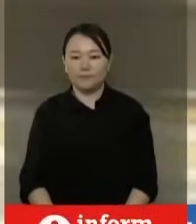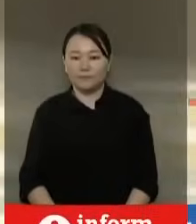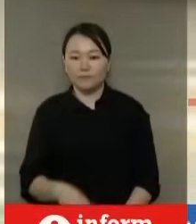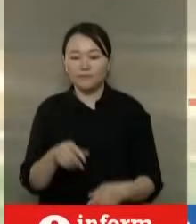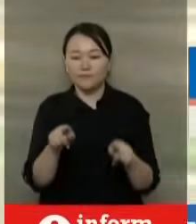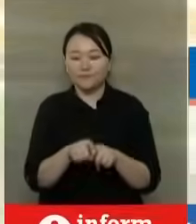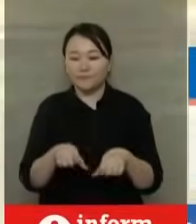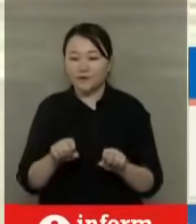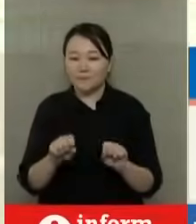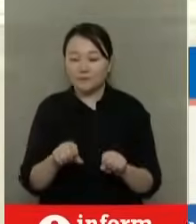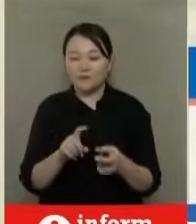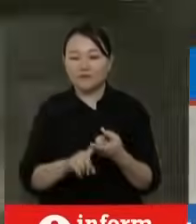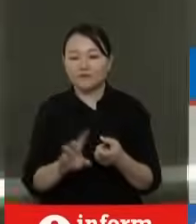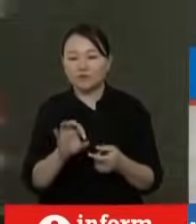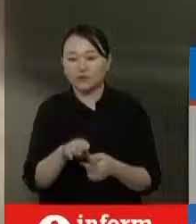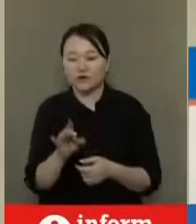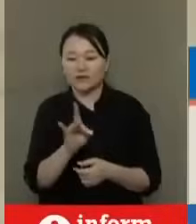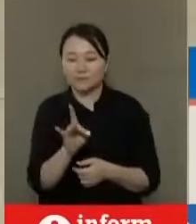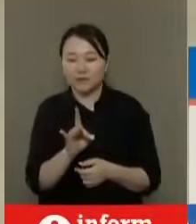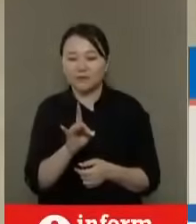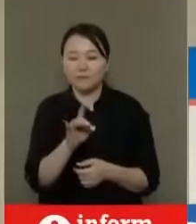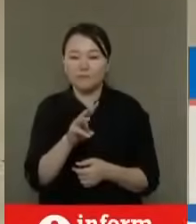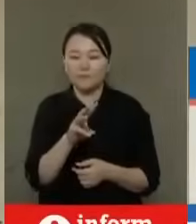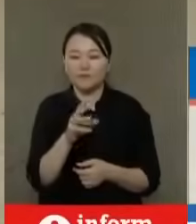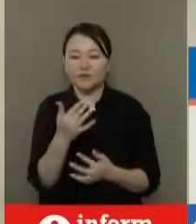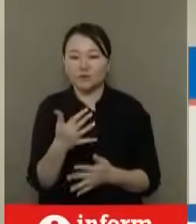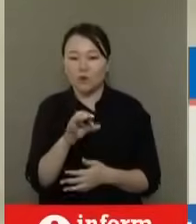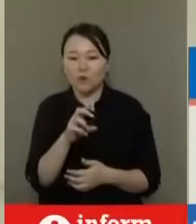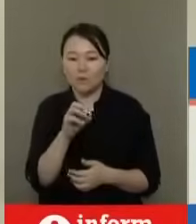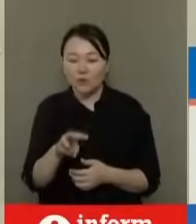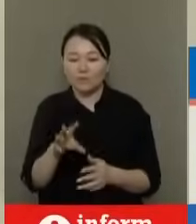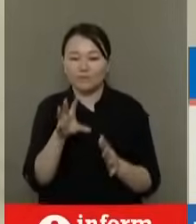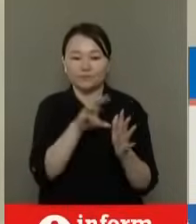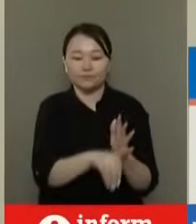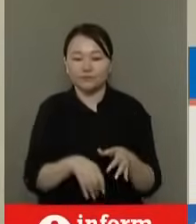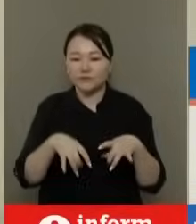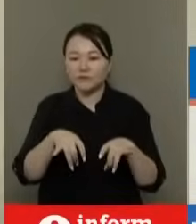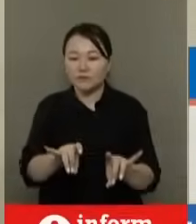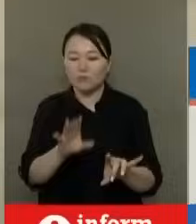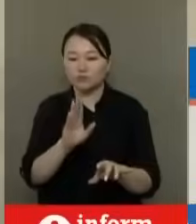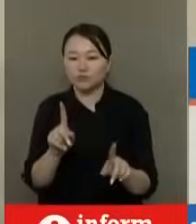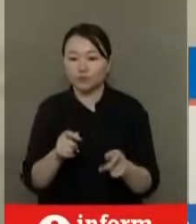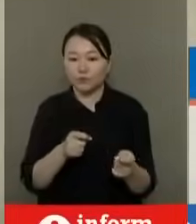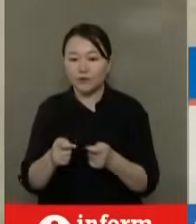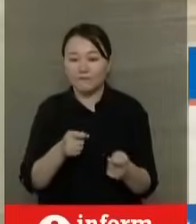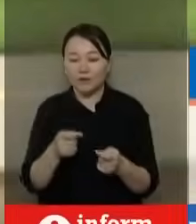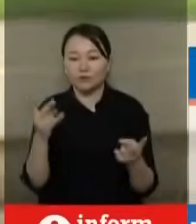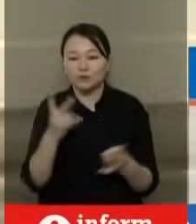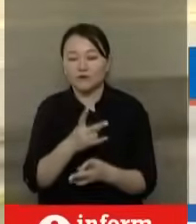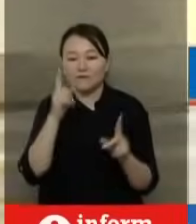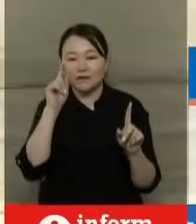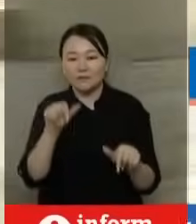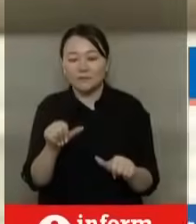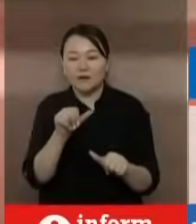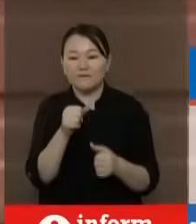Так, мопеды, независимо от объема двигателя, намерены внести в категорию транспортных средств. А значит, чтобы управлять ими, понадобятся водительские